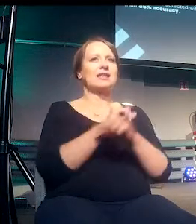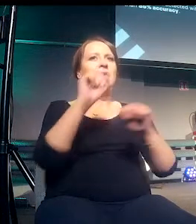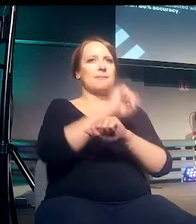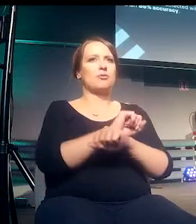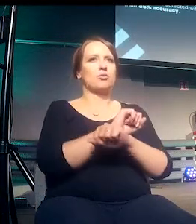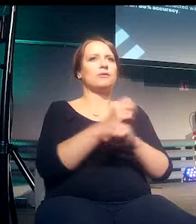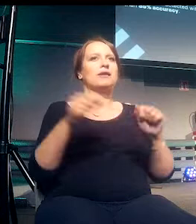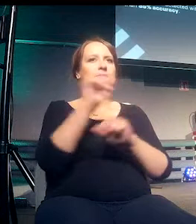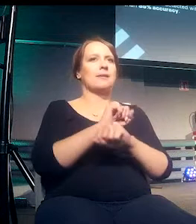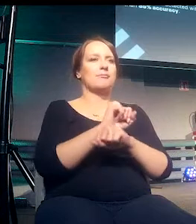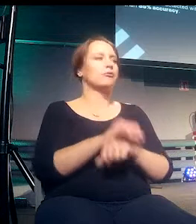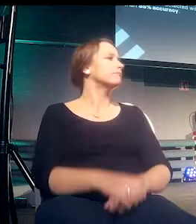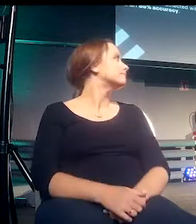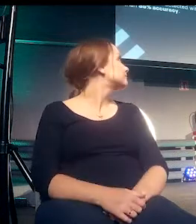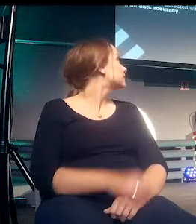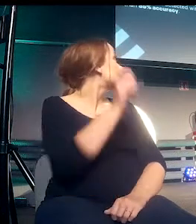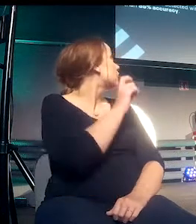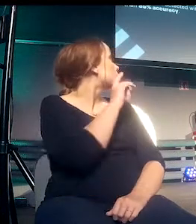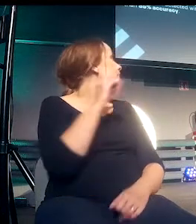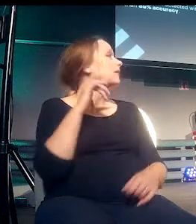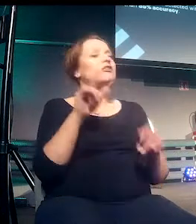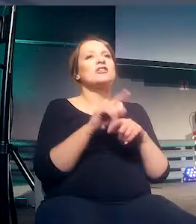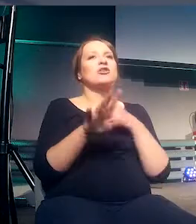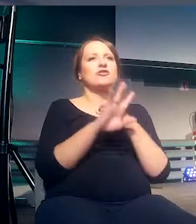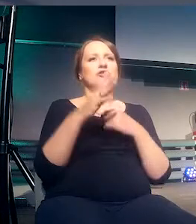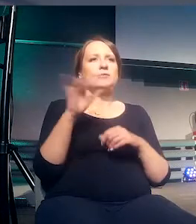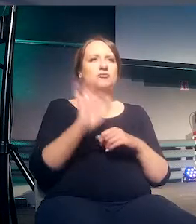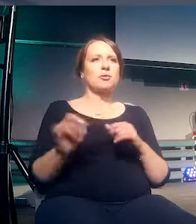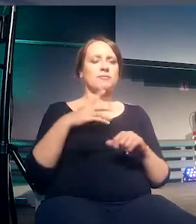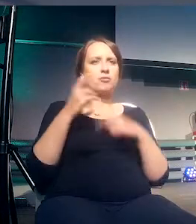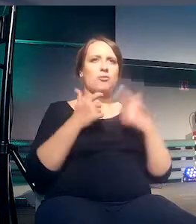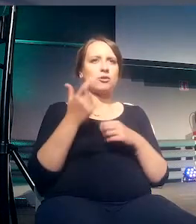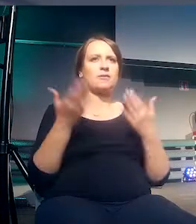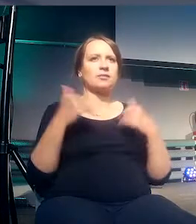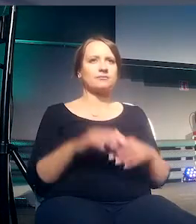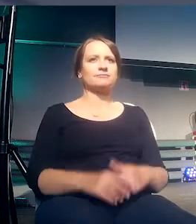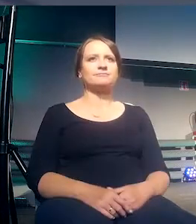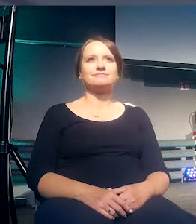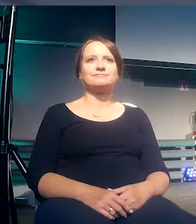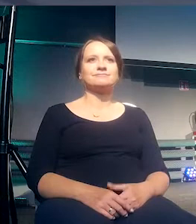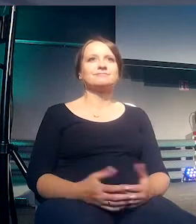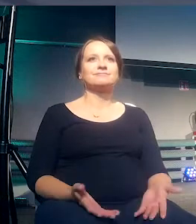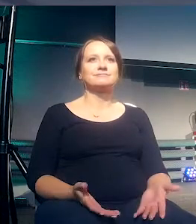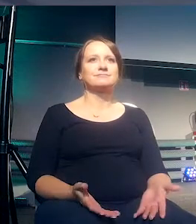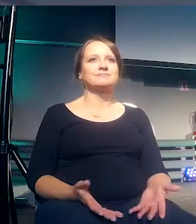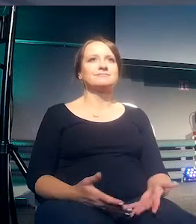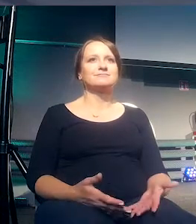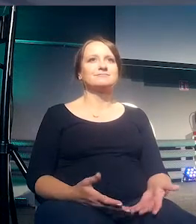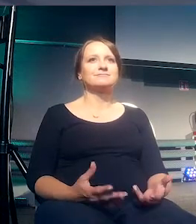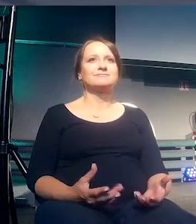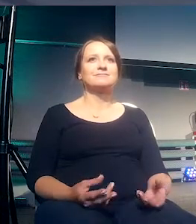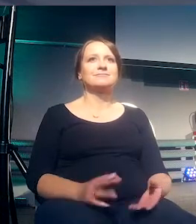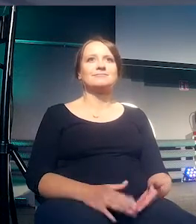przewidywania zatłoczenia w mieście z dokładnością do 85%. Więc te rzeczy, o których ja Wam dzisiaj opowiem z